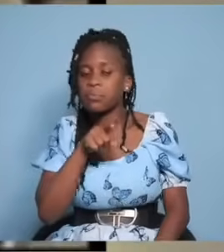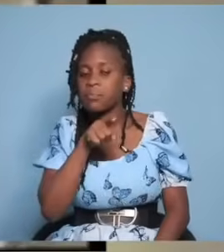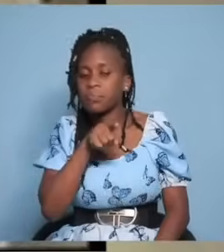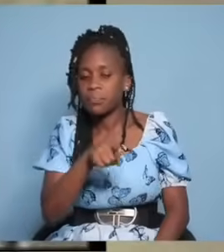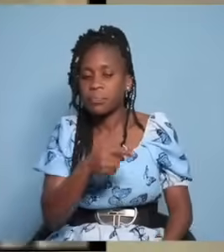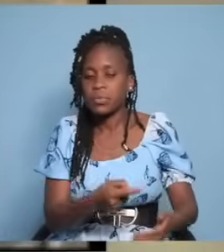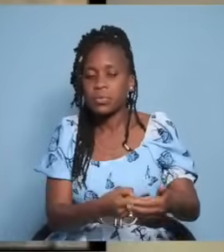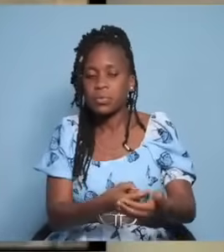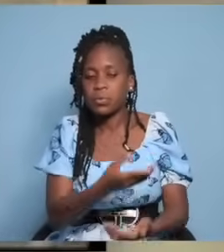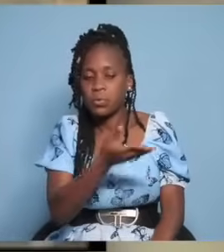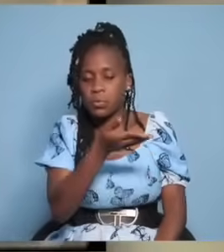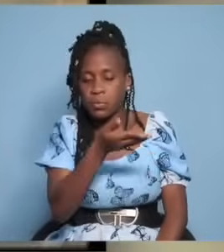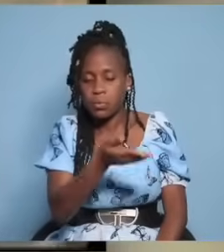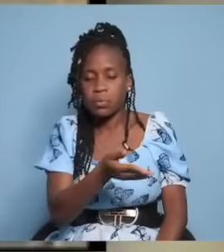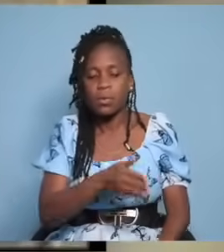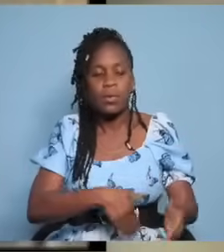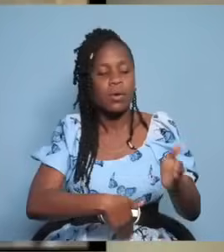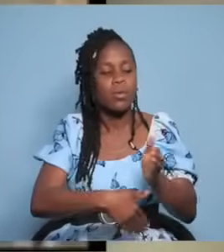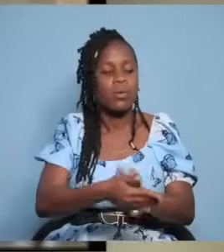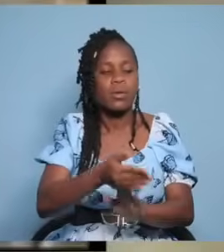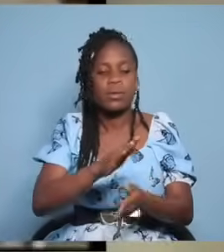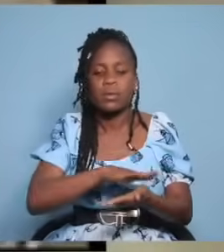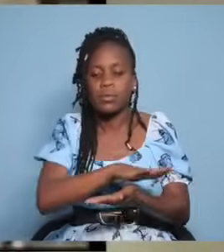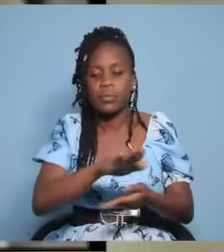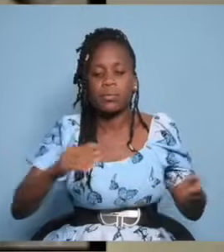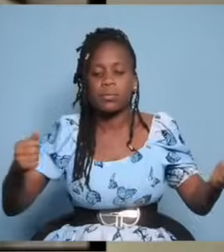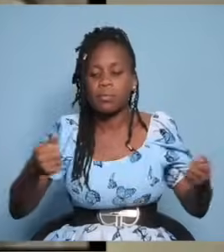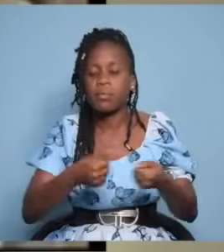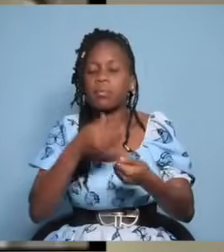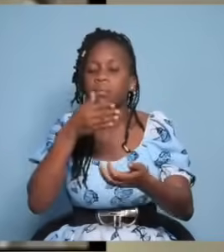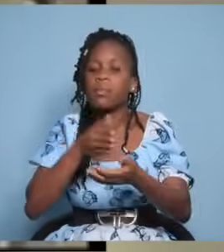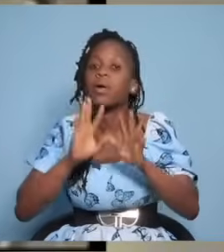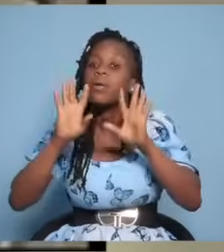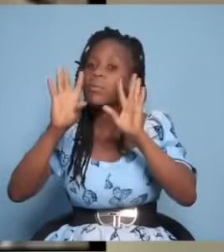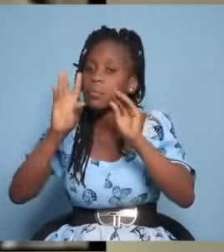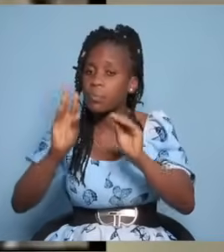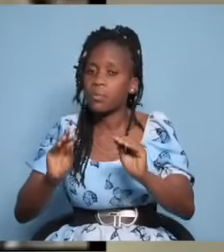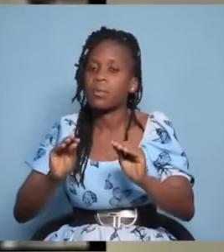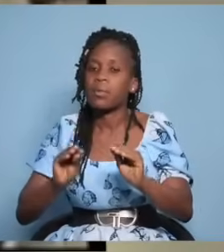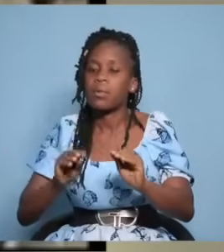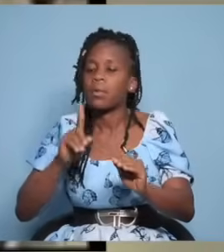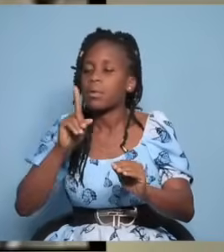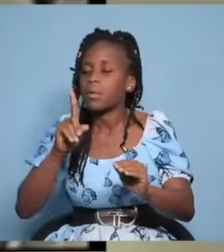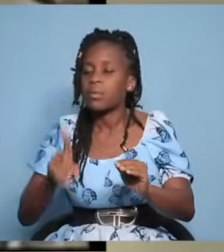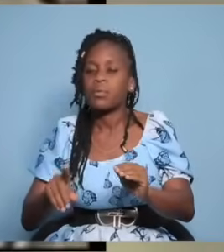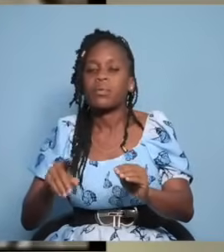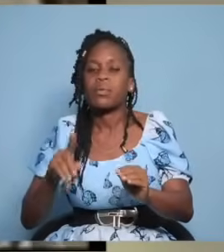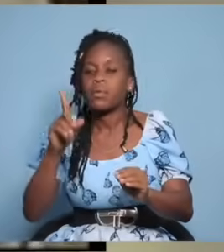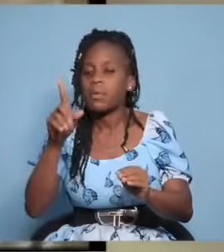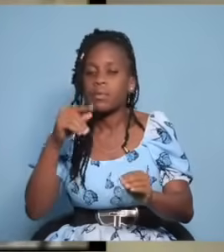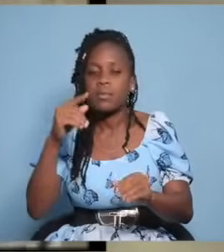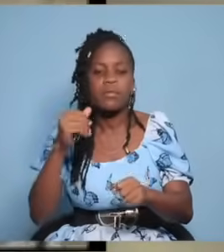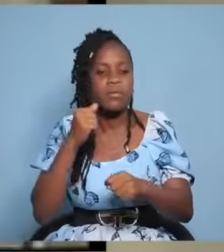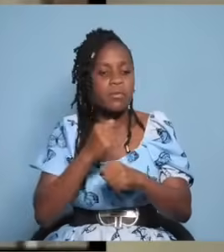tukio hili kuanzia kwenye eneo la ajali mpaka kwenye ripoti, kuna namna ilifanyika, kwa sababu